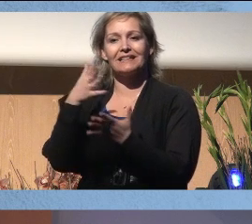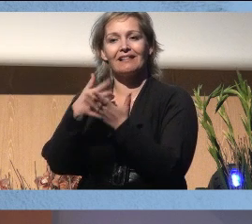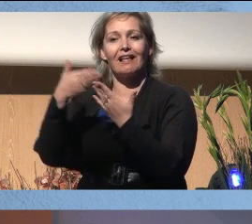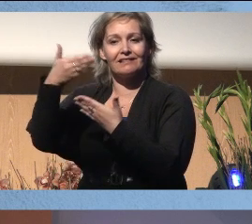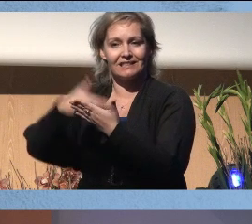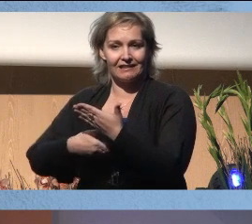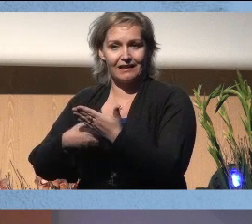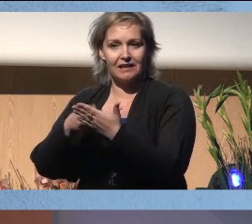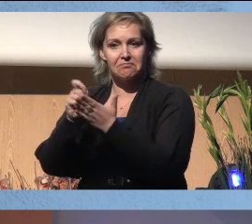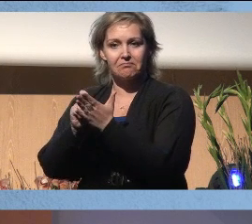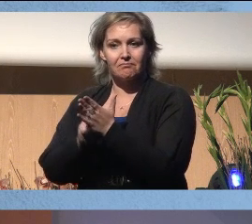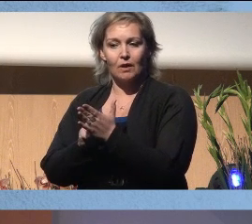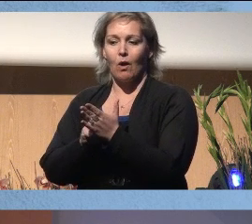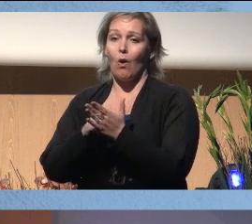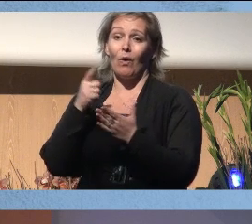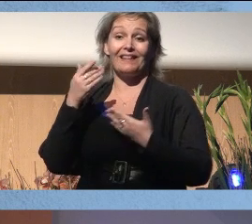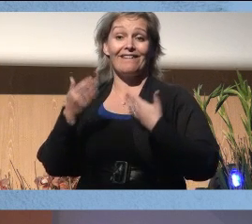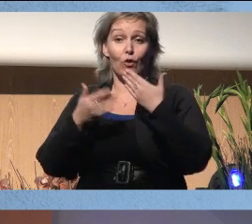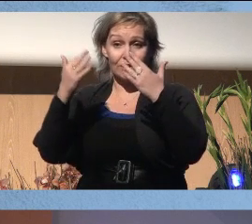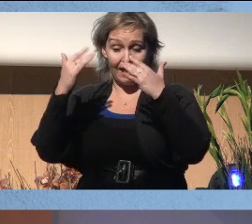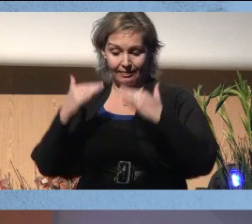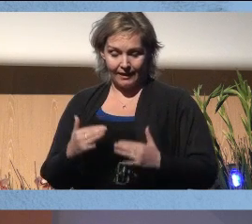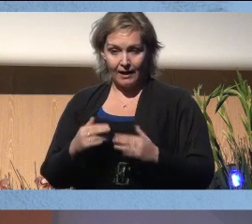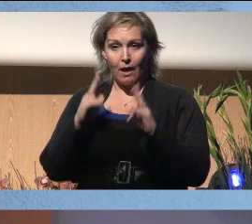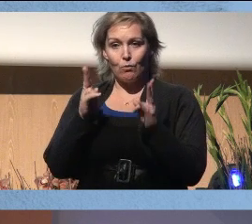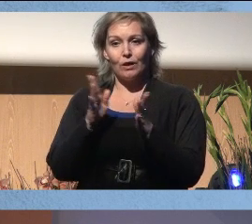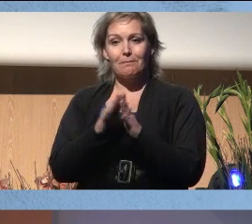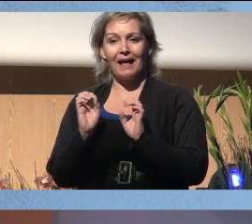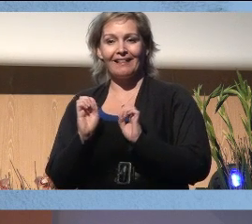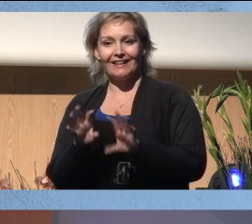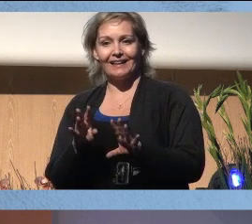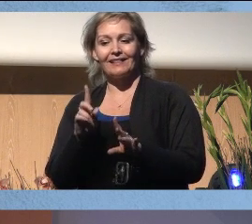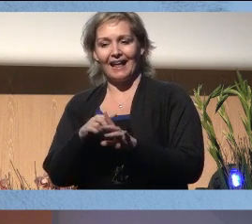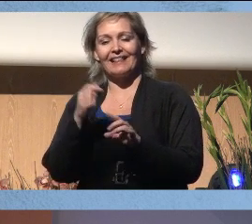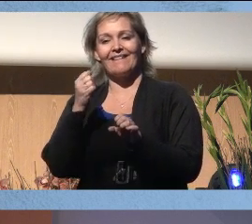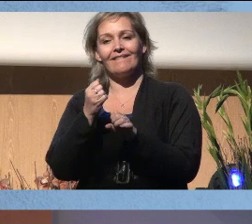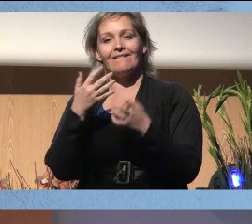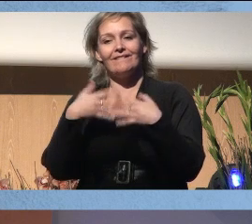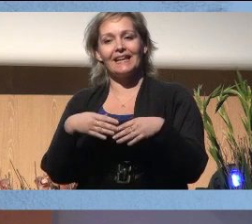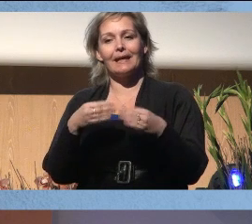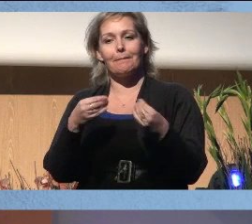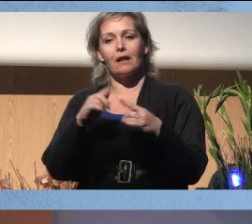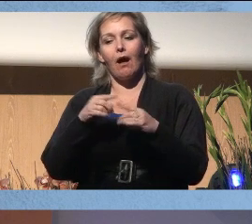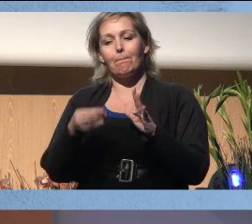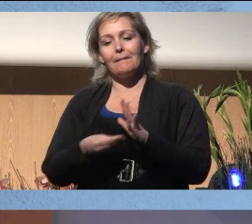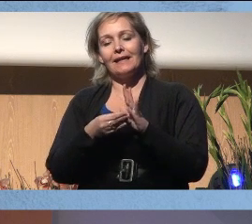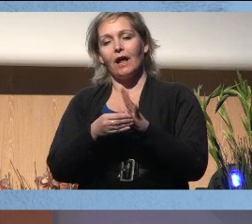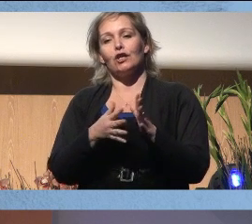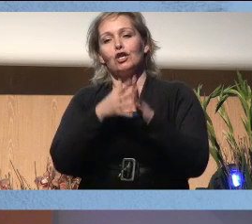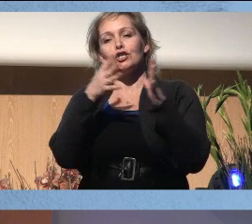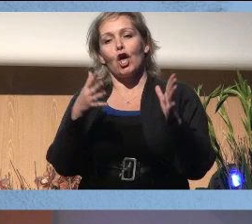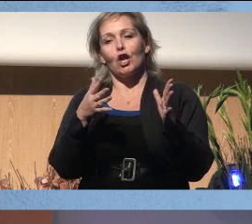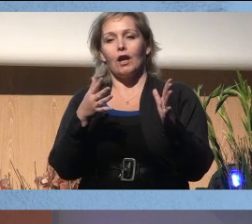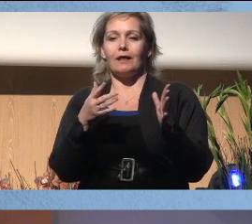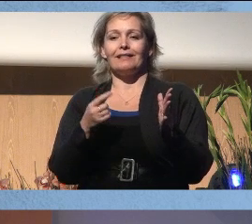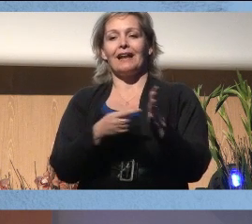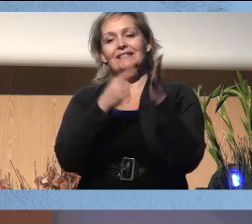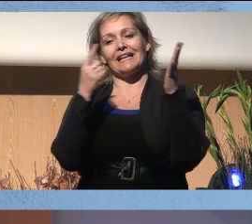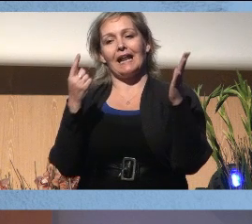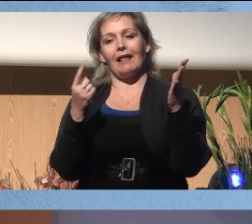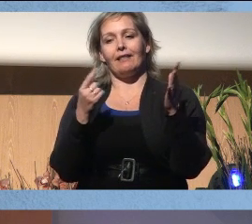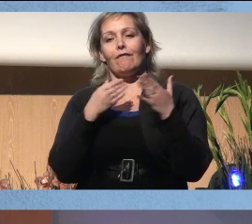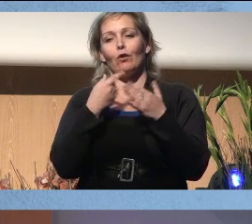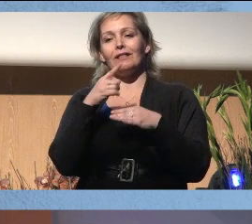nettsider. Og de fortsetter. Brukermedvirkning et virkemiddel som kan bidra til større treffsikkerhet